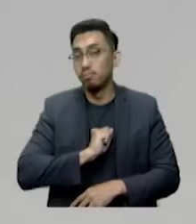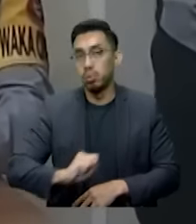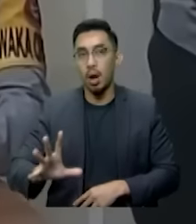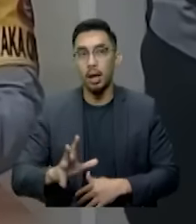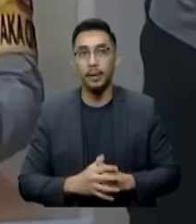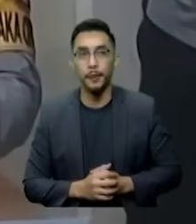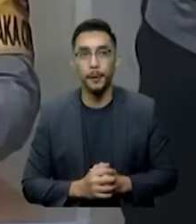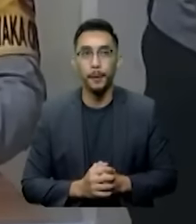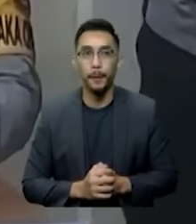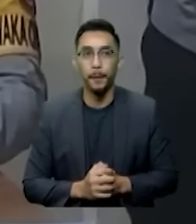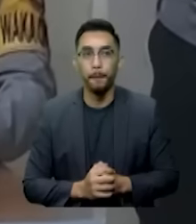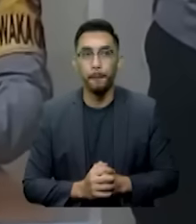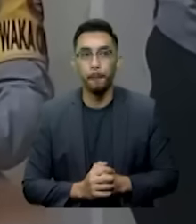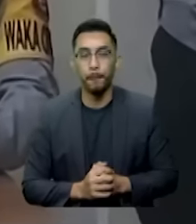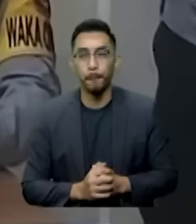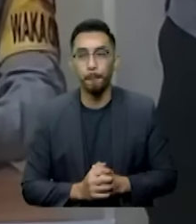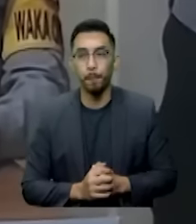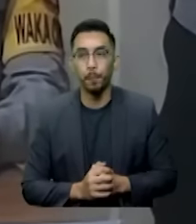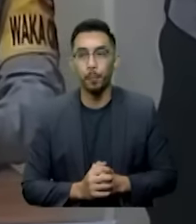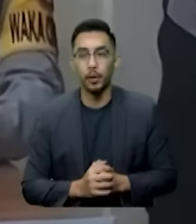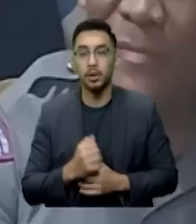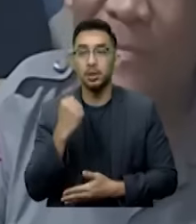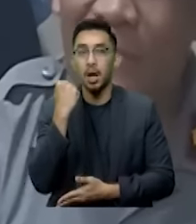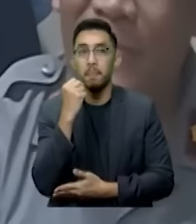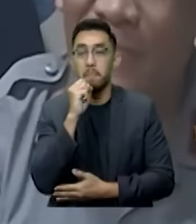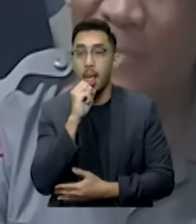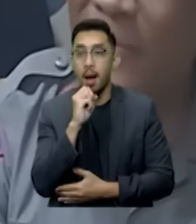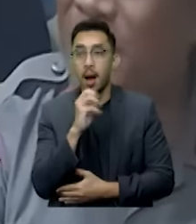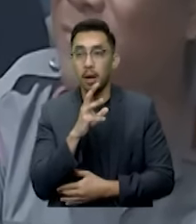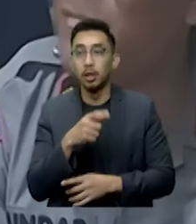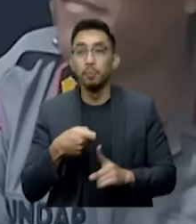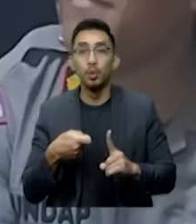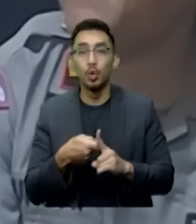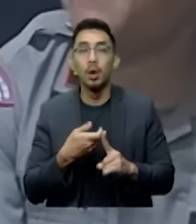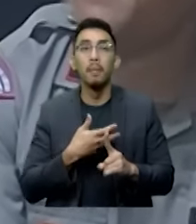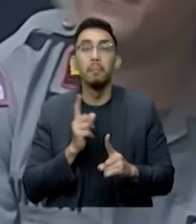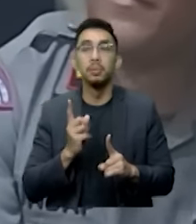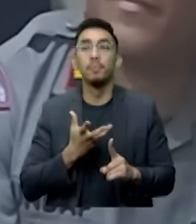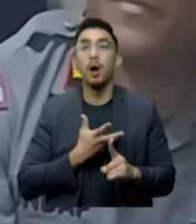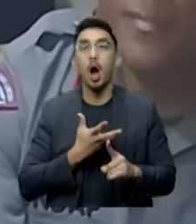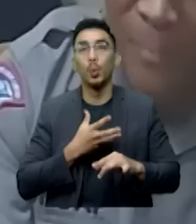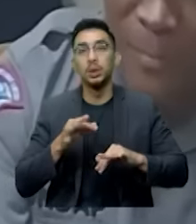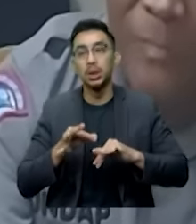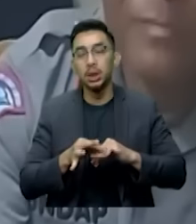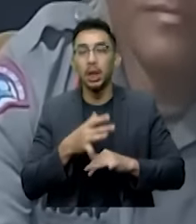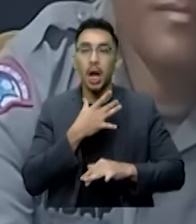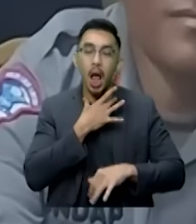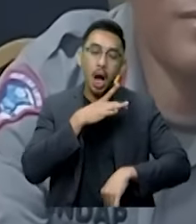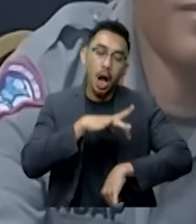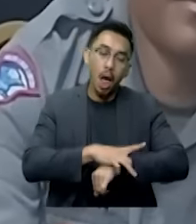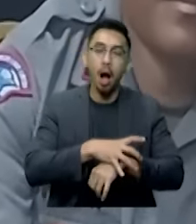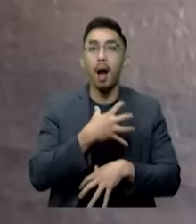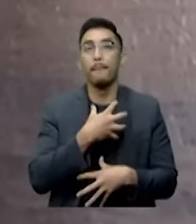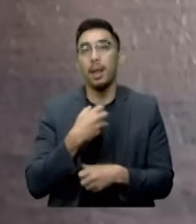Kepada polisi, tersangka Arneta mengaku ingin menguasai perhiasan kalung, cincin, dan gelang korban. Saat